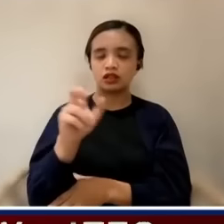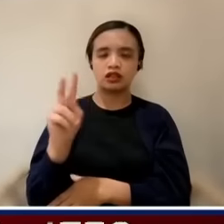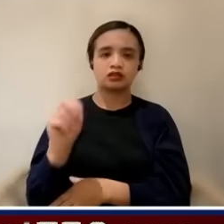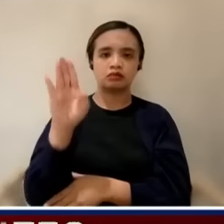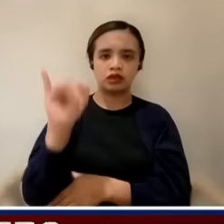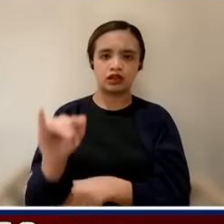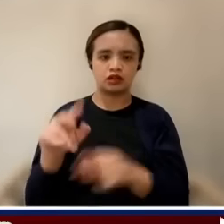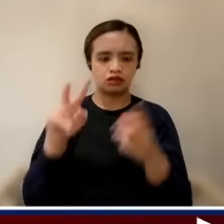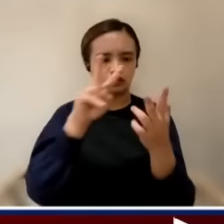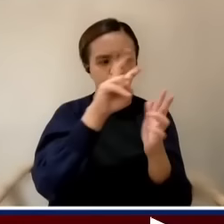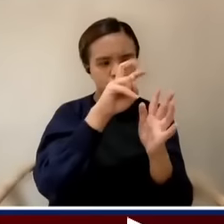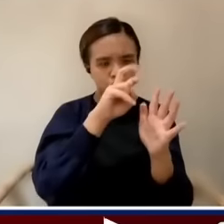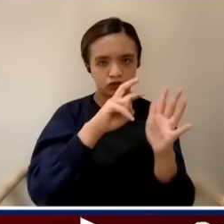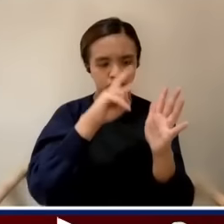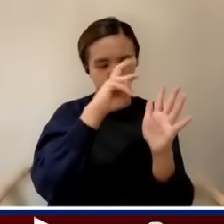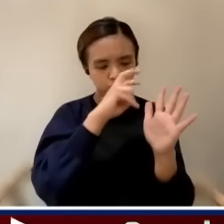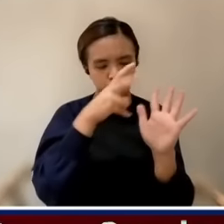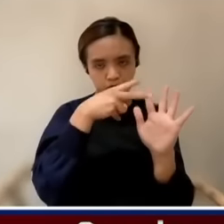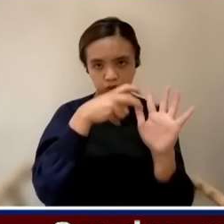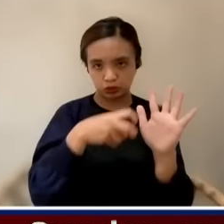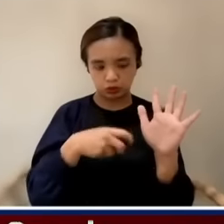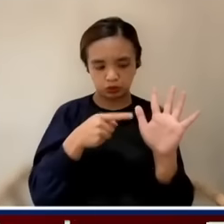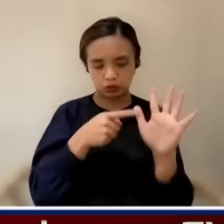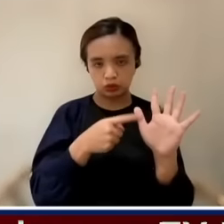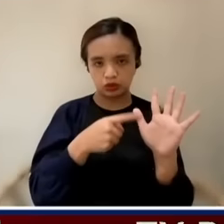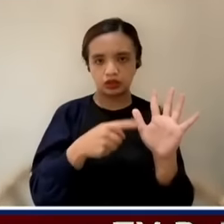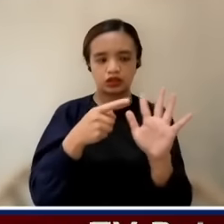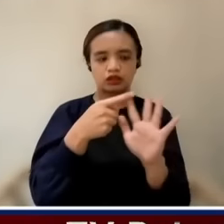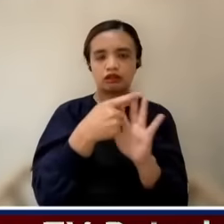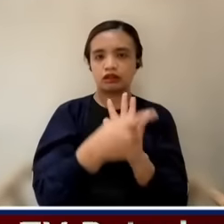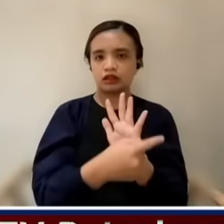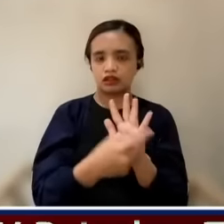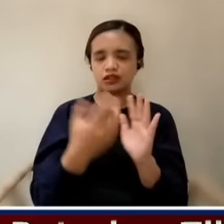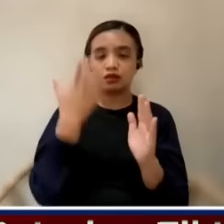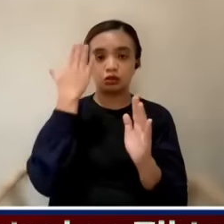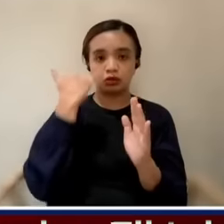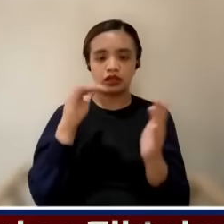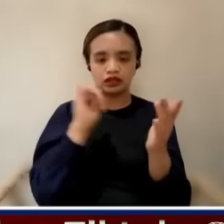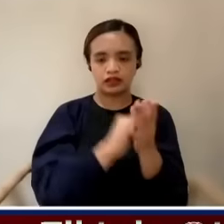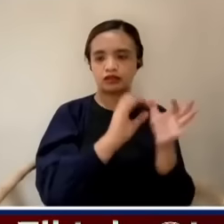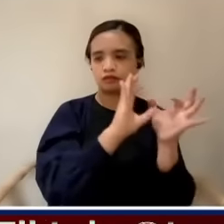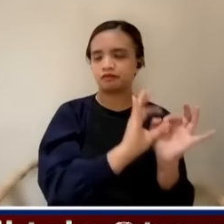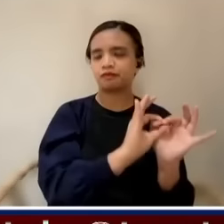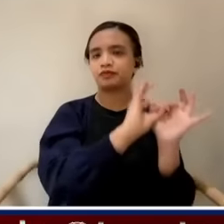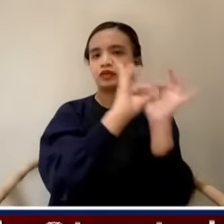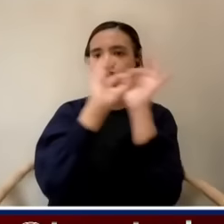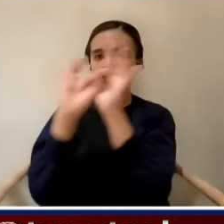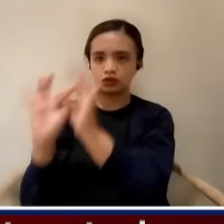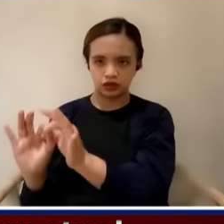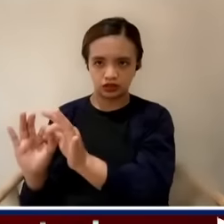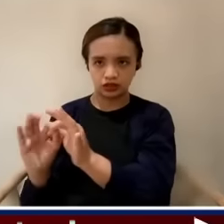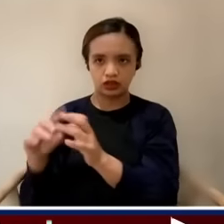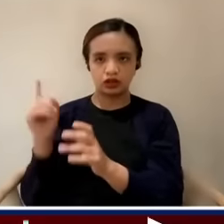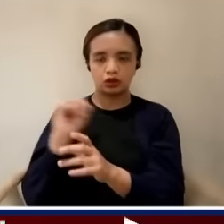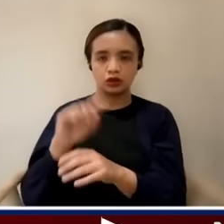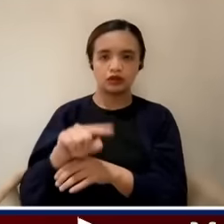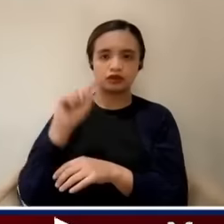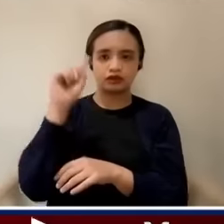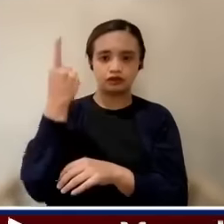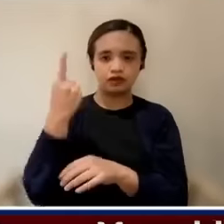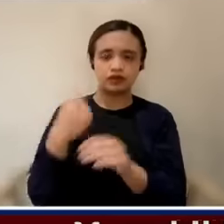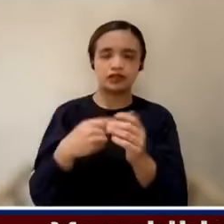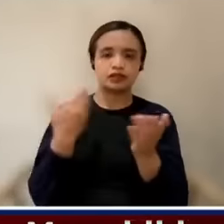the fingerprints. Mm-hmm. No? So malaking bagay yon dahil i-coconnect niya yung mga naunang pieces of